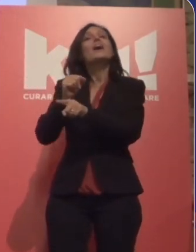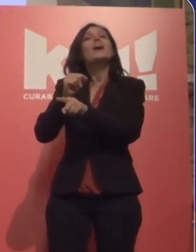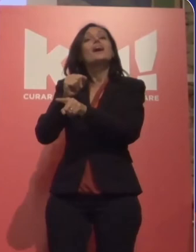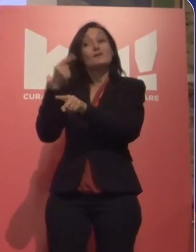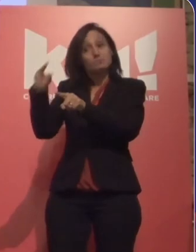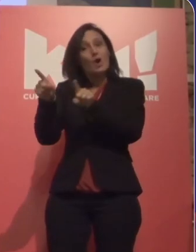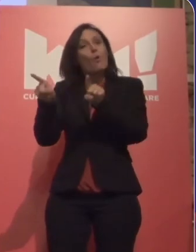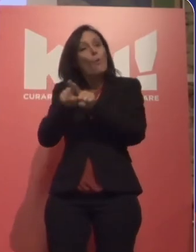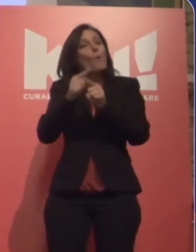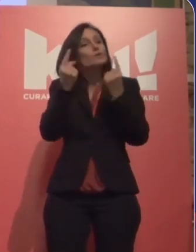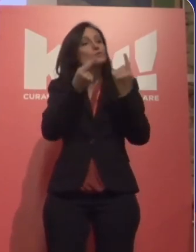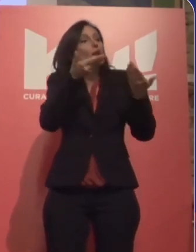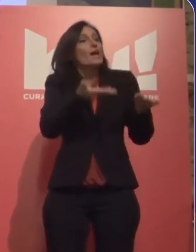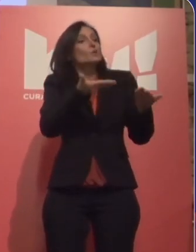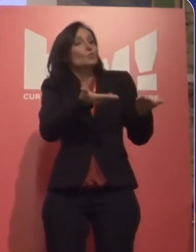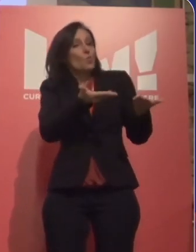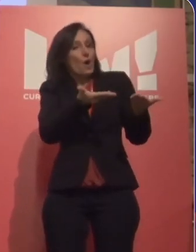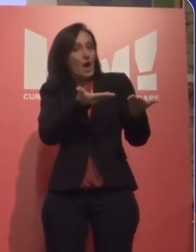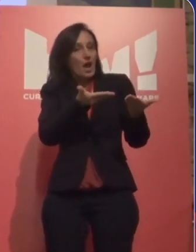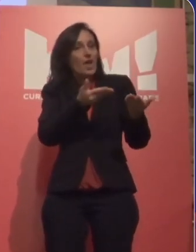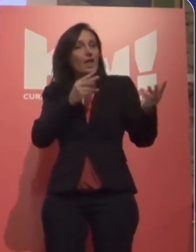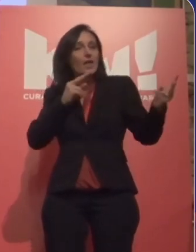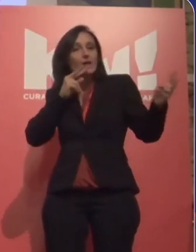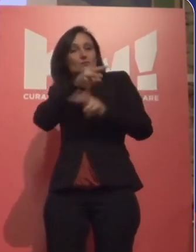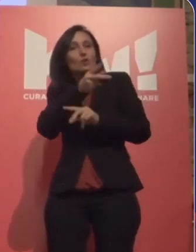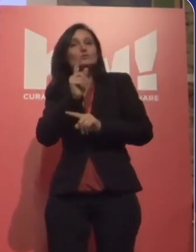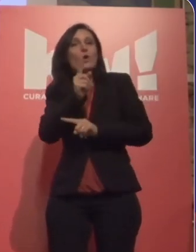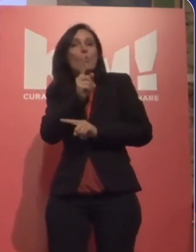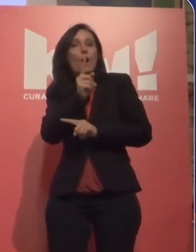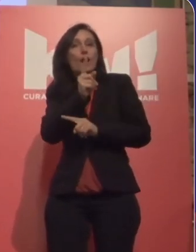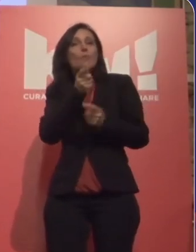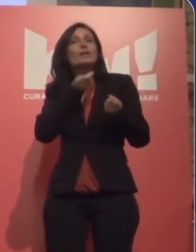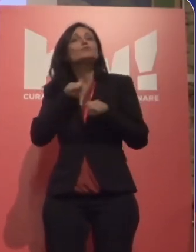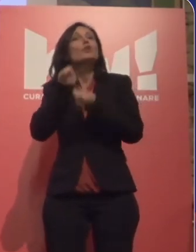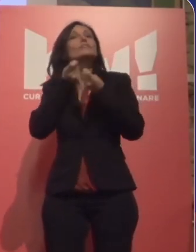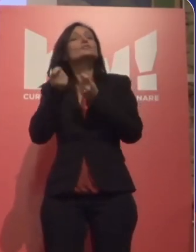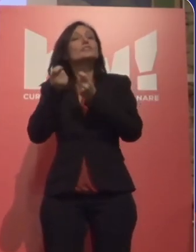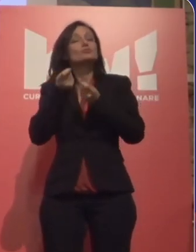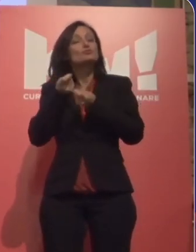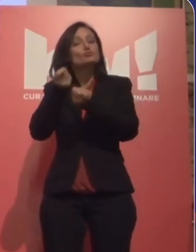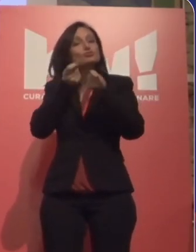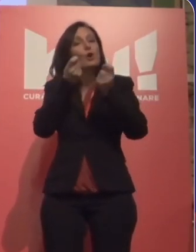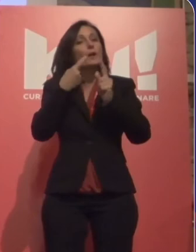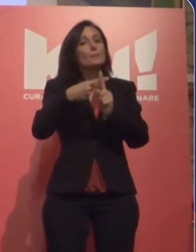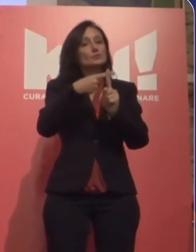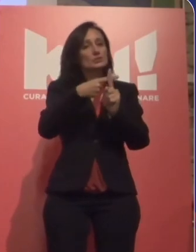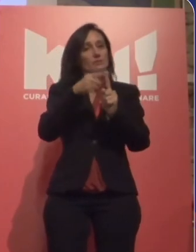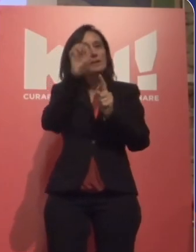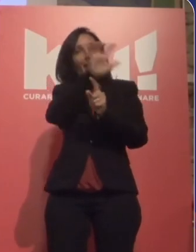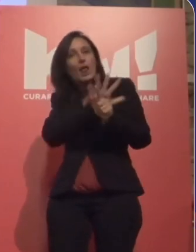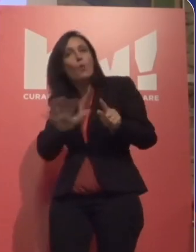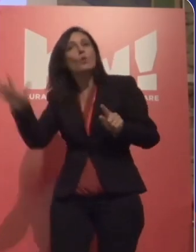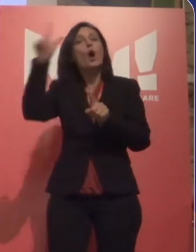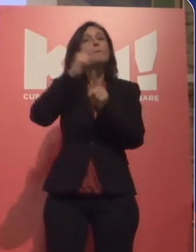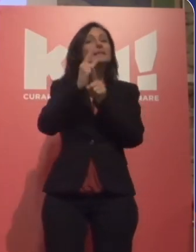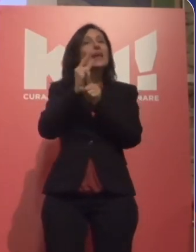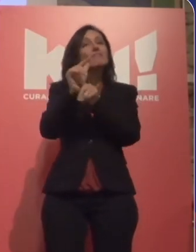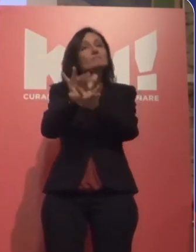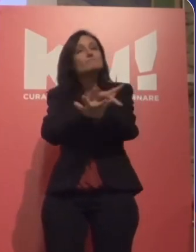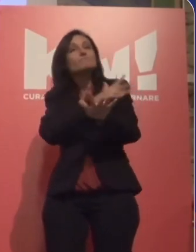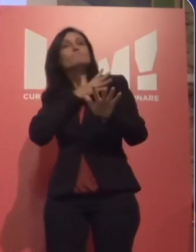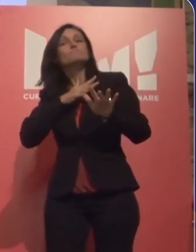sollecitazione positiva a far vivere uno spirito solidale all'interno dell'europa ma